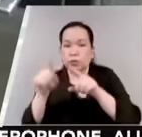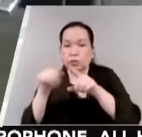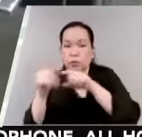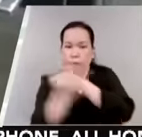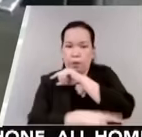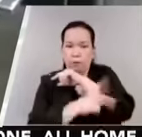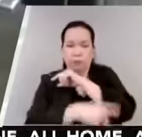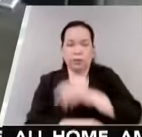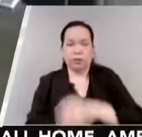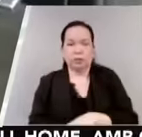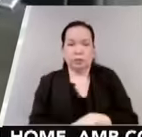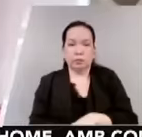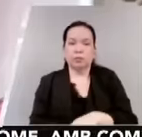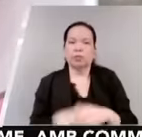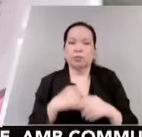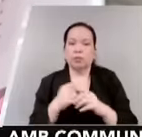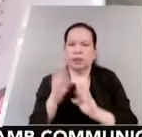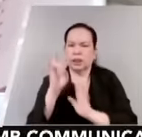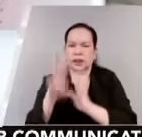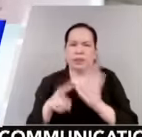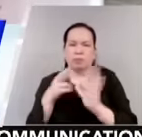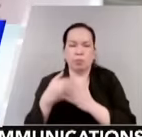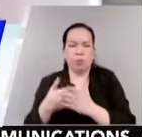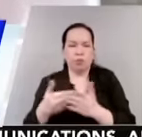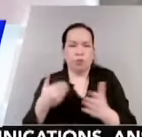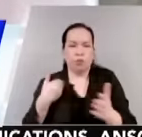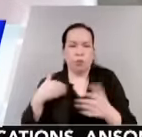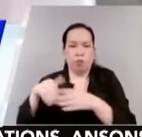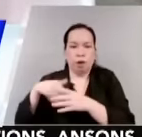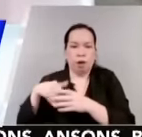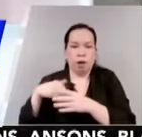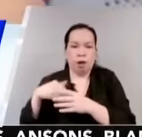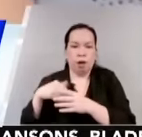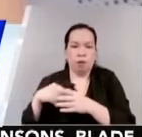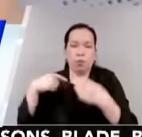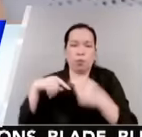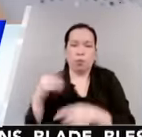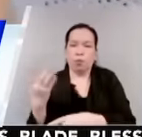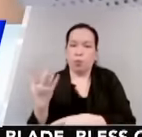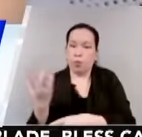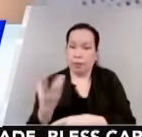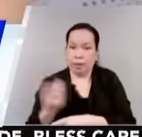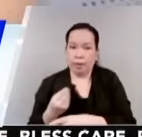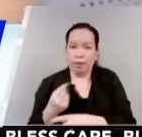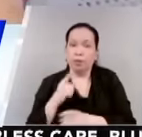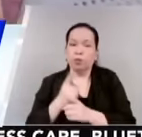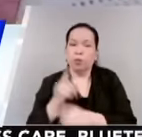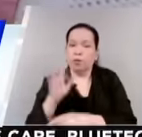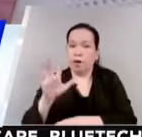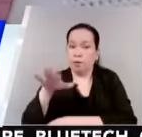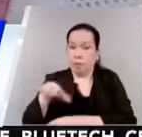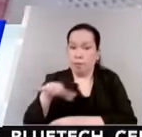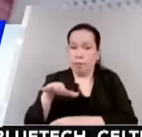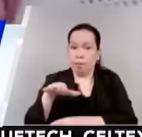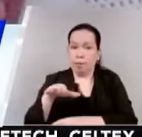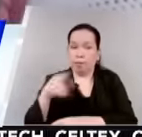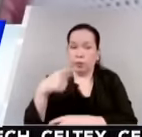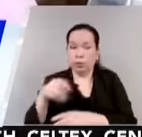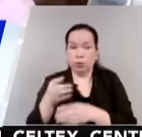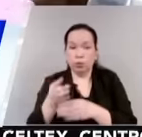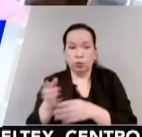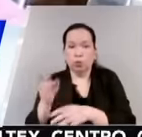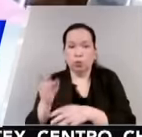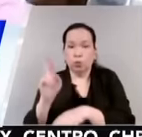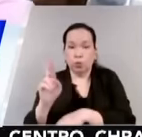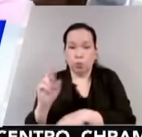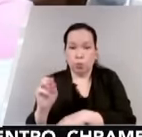7 oras na allowance ang nilaan ni Russell Joy papunta sa Batangas Port. Ito'y kahit pa alas 5 ng hapon ang biyahe niya pa Odjongan, Romblon. Yung